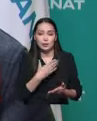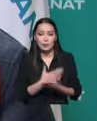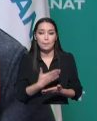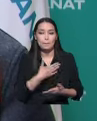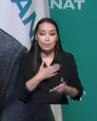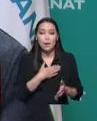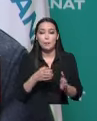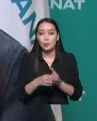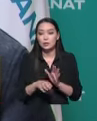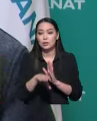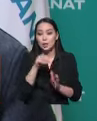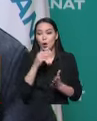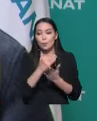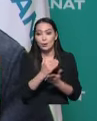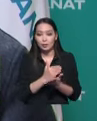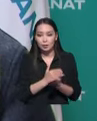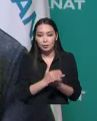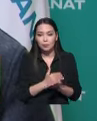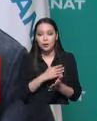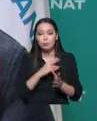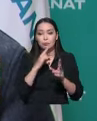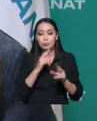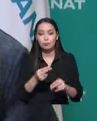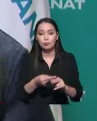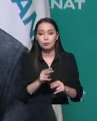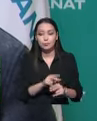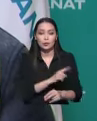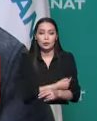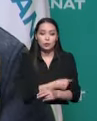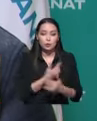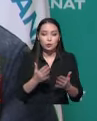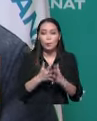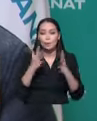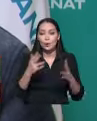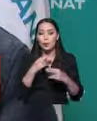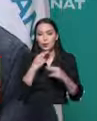партияның сайлауалды бағдарламасында медицина саласына айрықша көңіл бөлеміз.